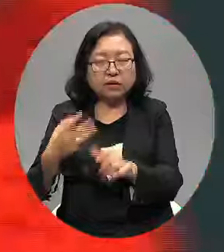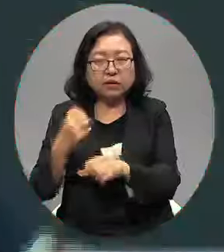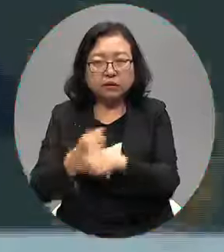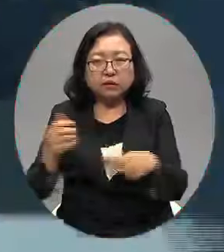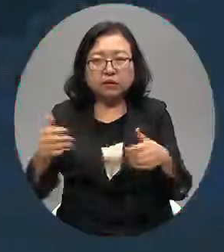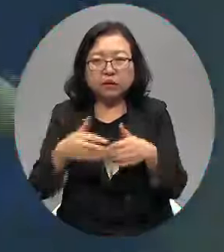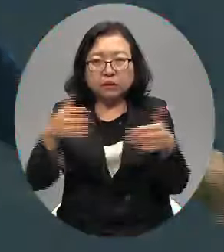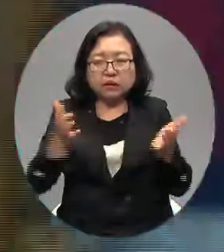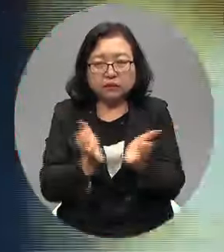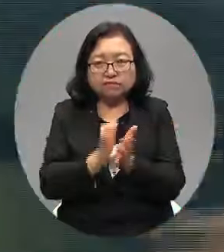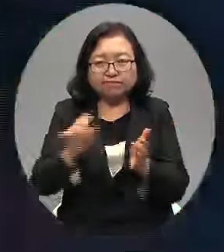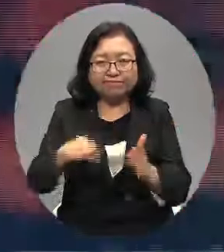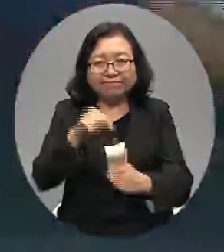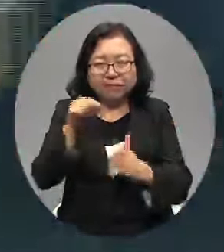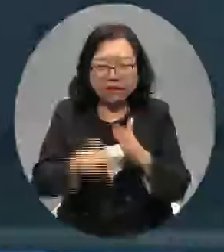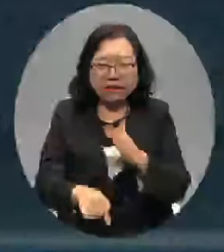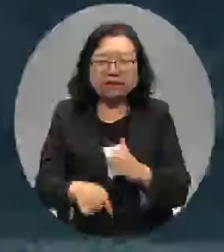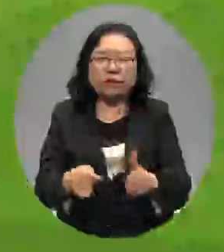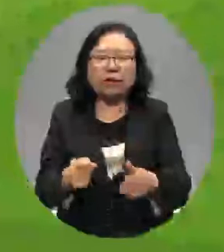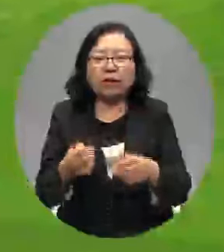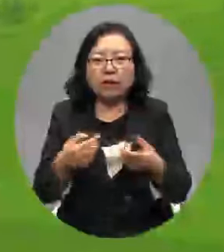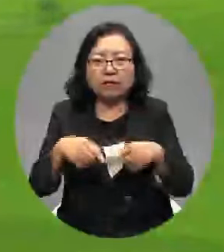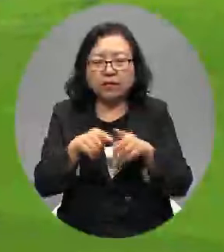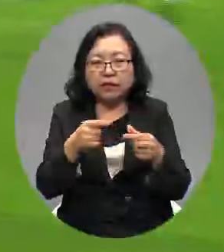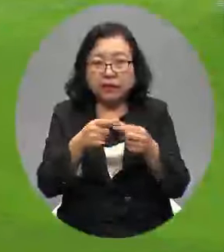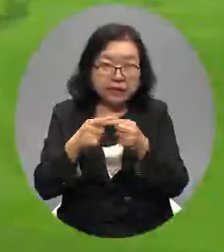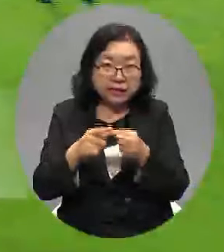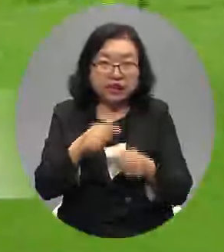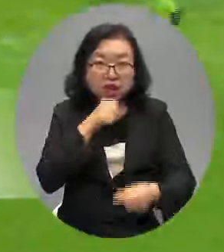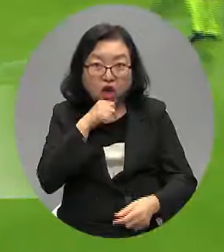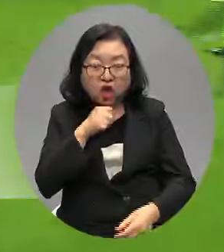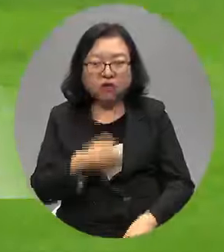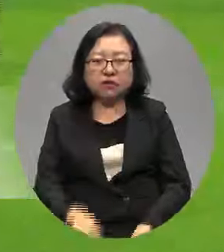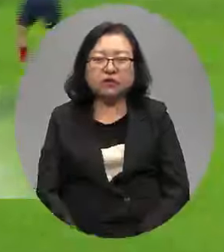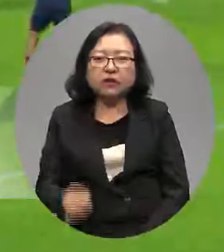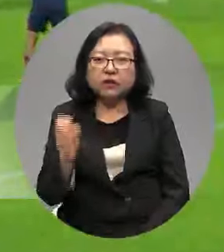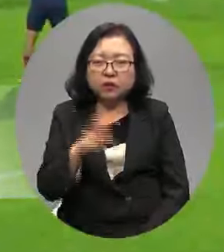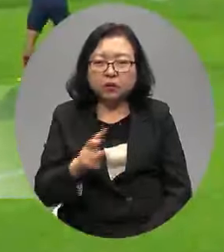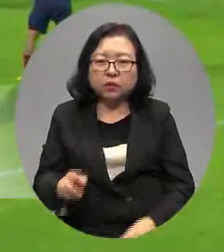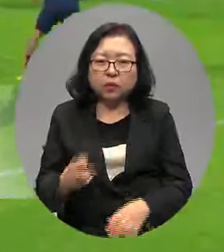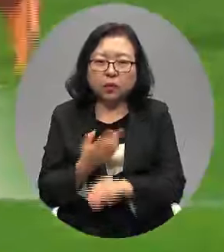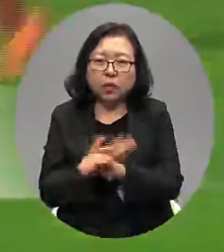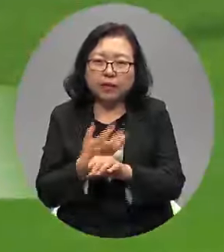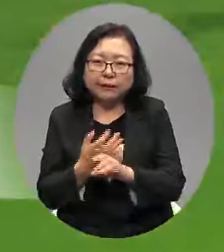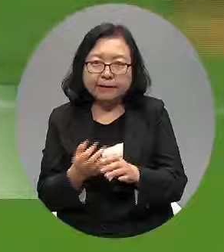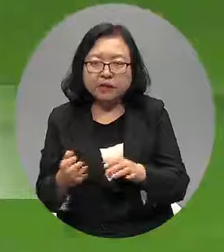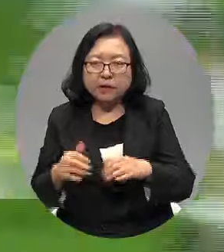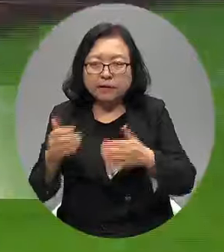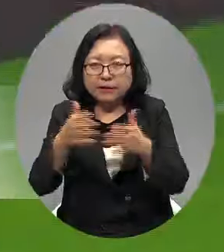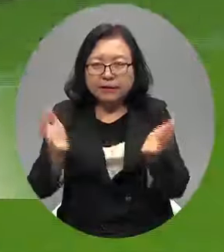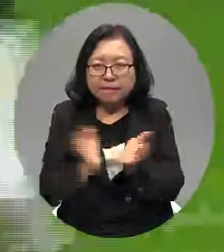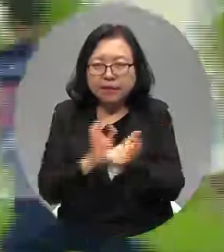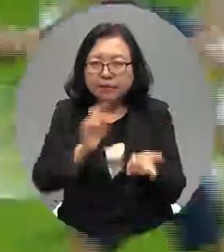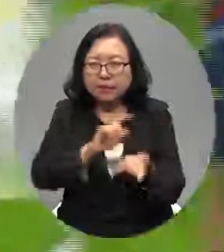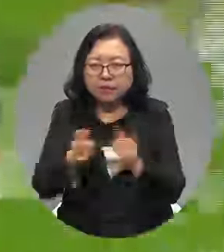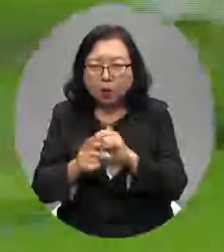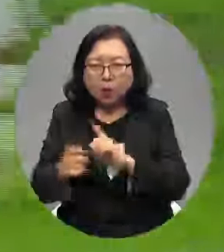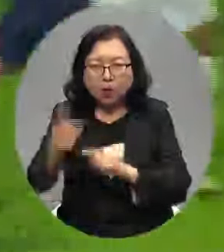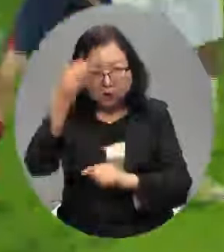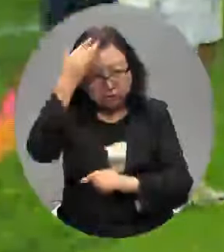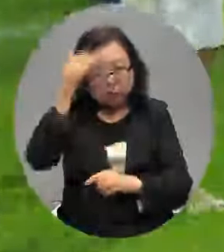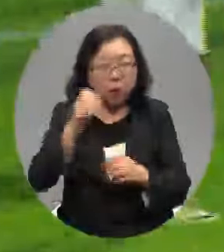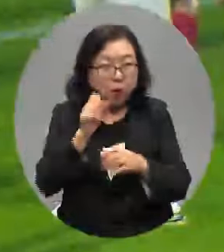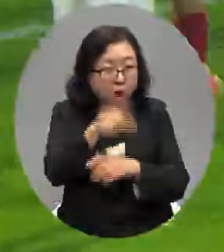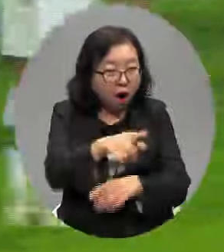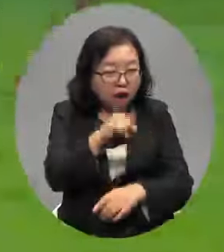득점 공동선두에 올라섰습니다. 윤민호도 헤더골로 공격에 힘을 보탰지만 팀은 2-3으로 졌습니다.